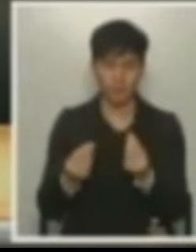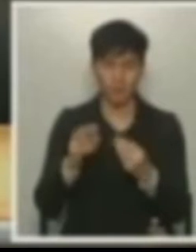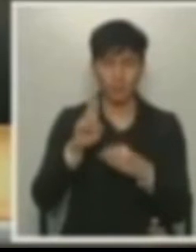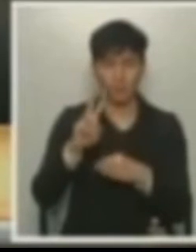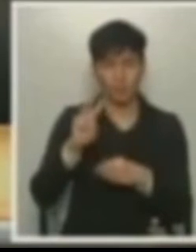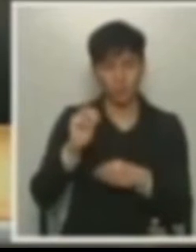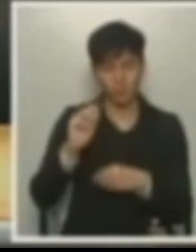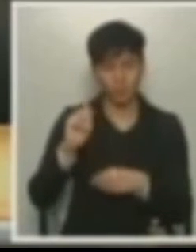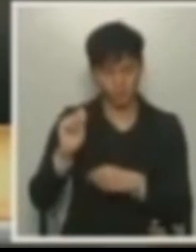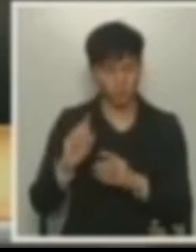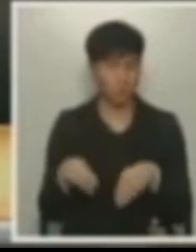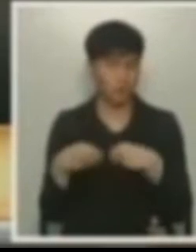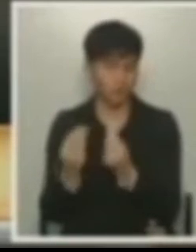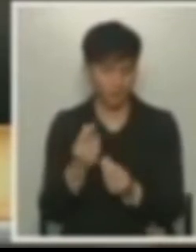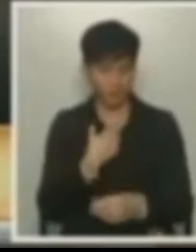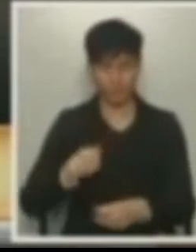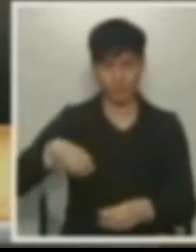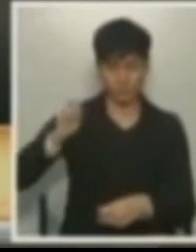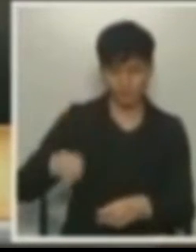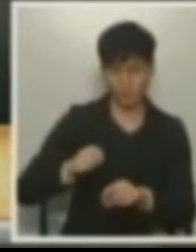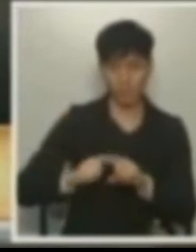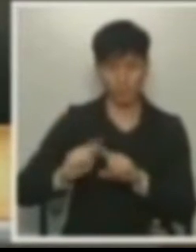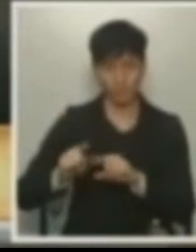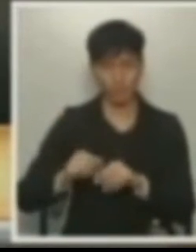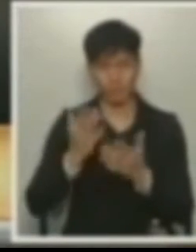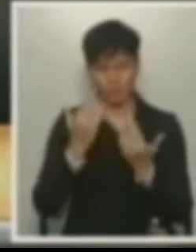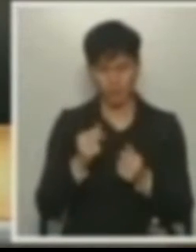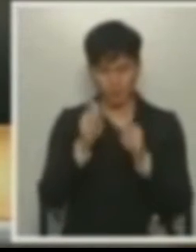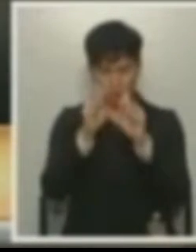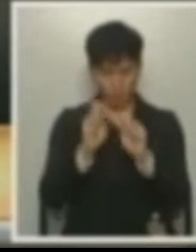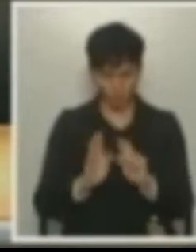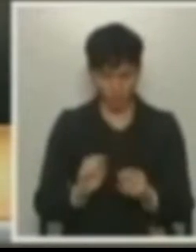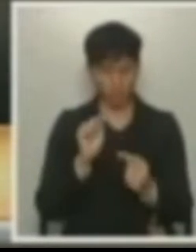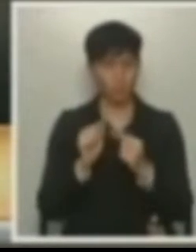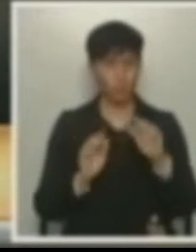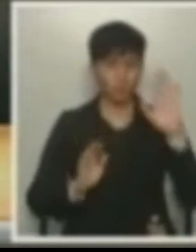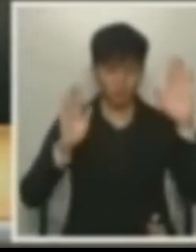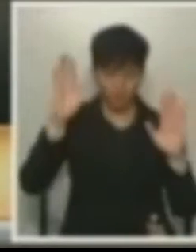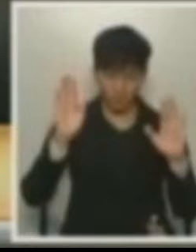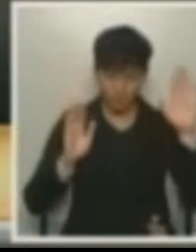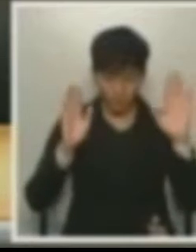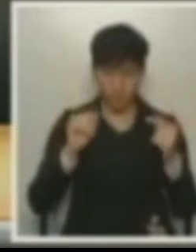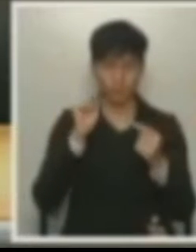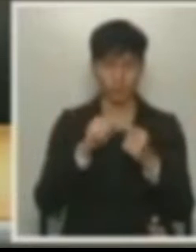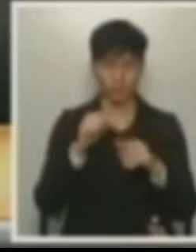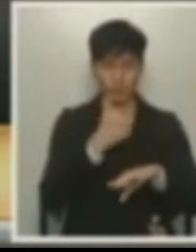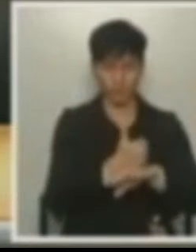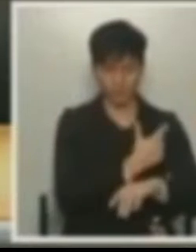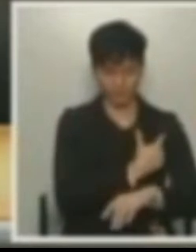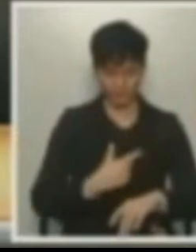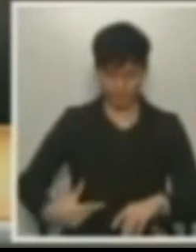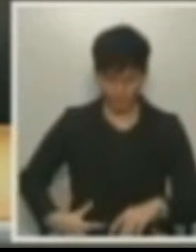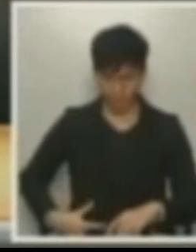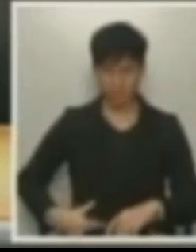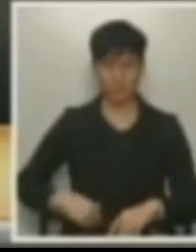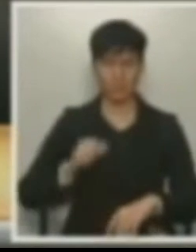นะครับเราจะออกแบบรูปแบบการปกครองนี้อธิบายกันให้ชัดๆว่าระบอบประชาธิปไตยอันมีพระมหากษัตริย์ทรงเป็นพระประมุขเนื้อหาสาระ